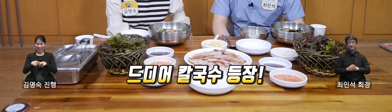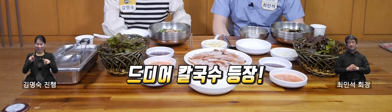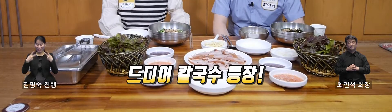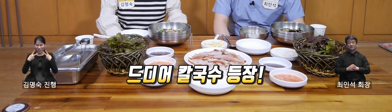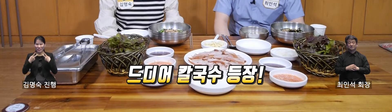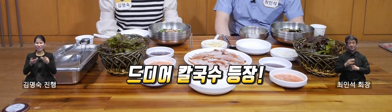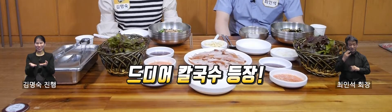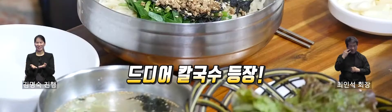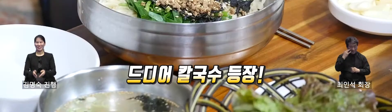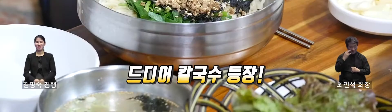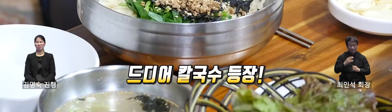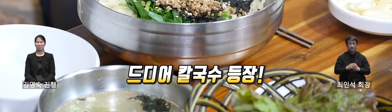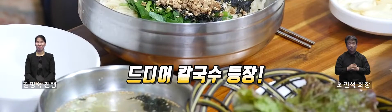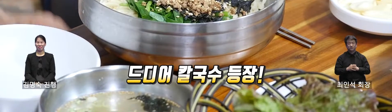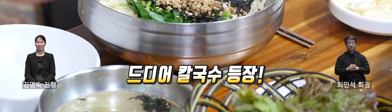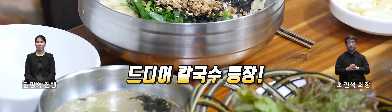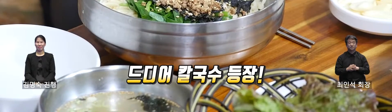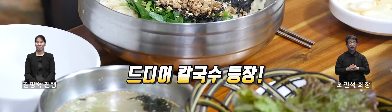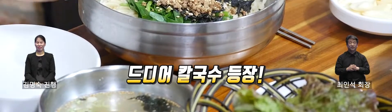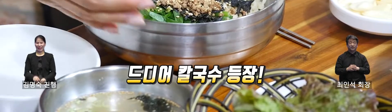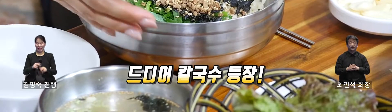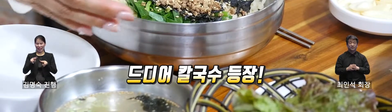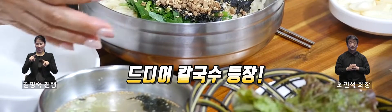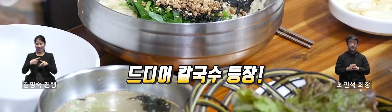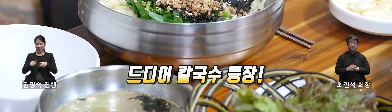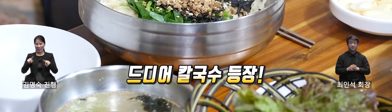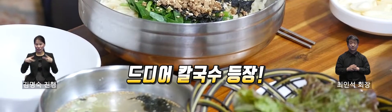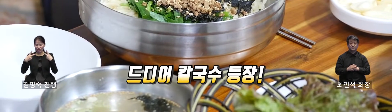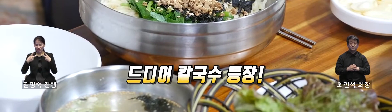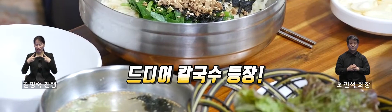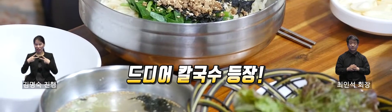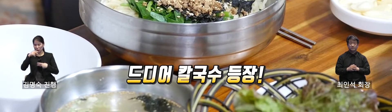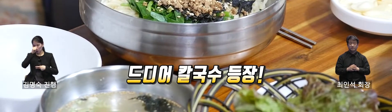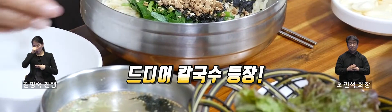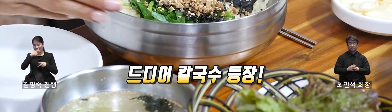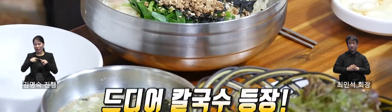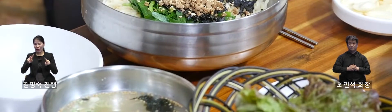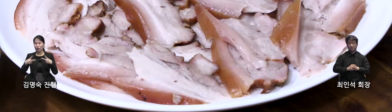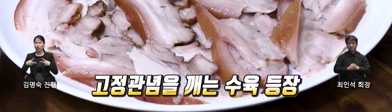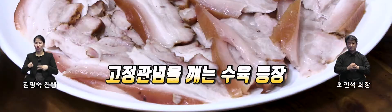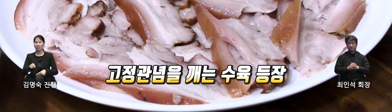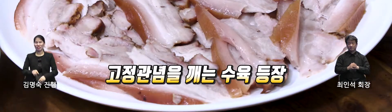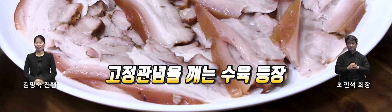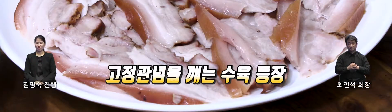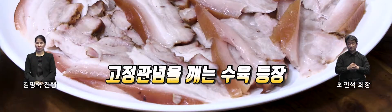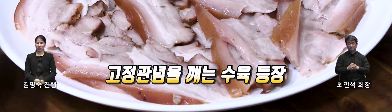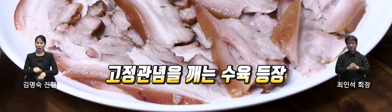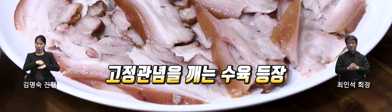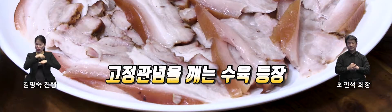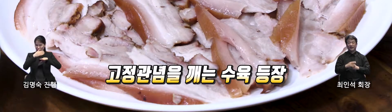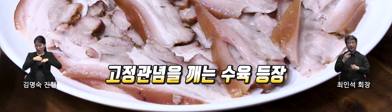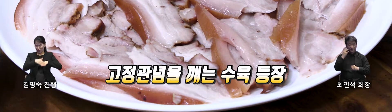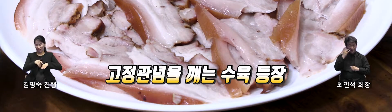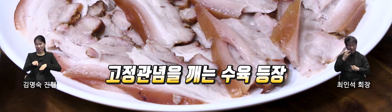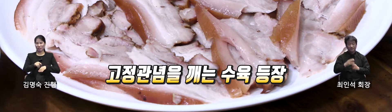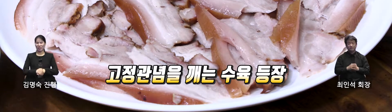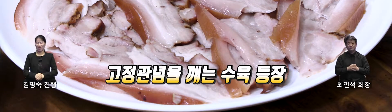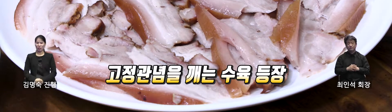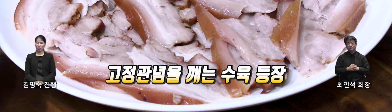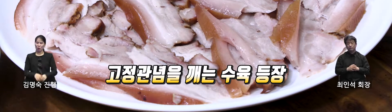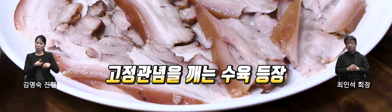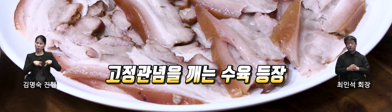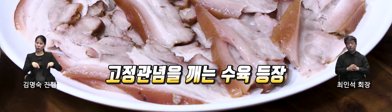칼국수가 나왔습니다. 자, 칼국수 우리 회장님이 좋아하시는 칼국수와 수육입니다. 네네. 근데